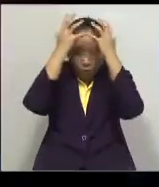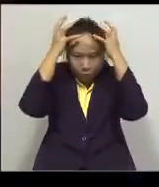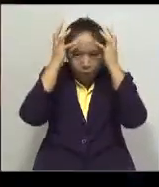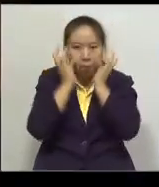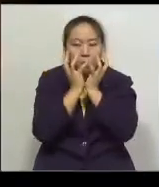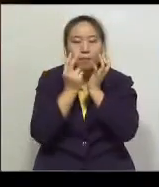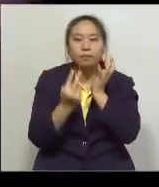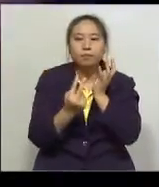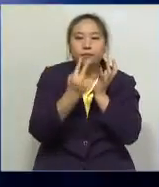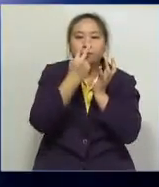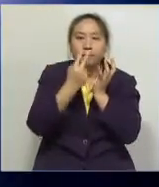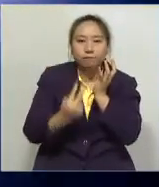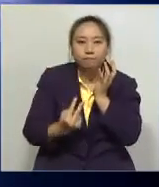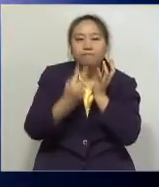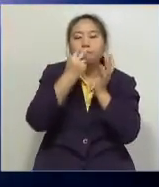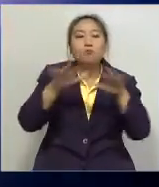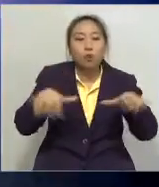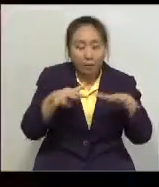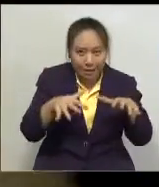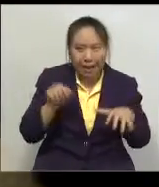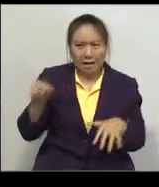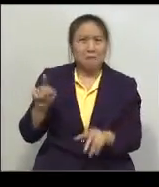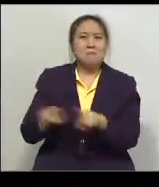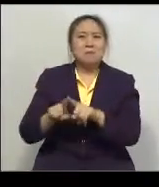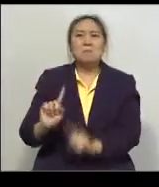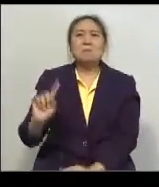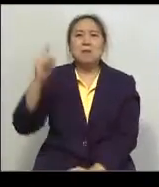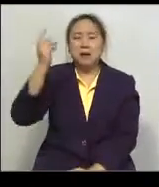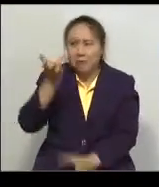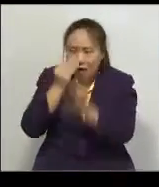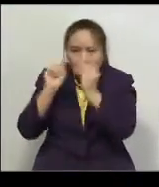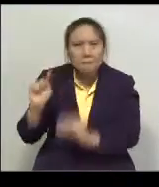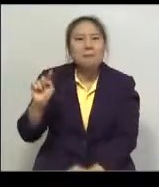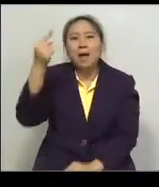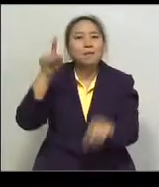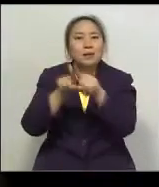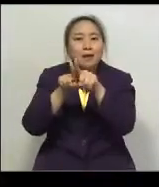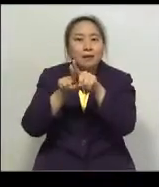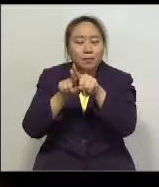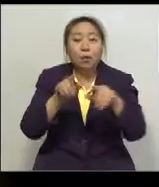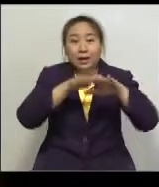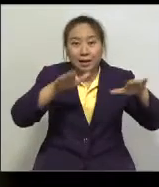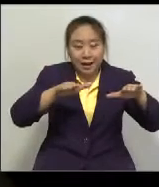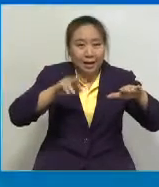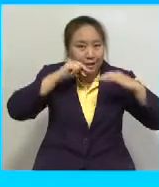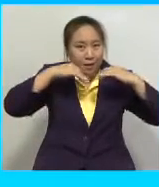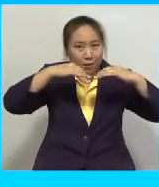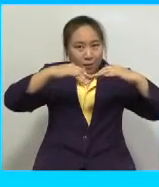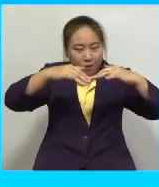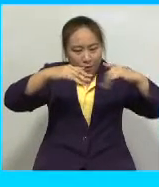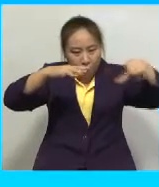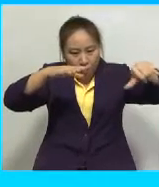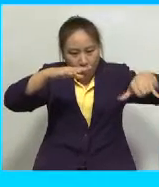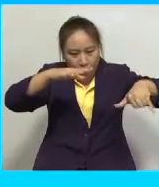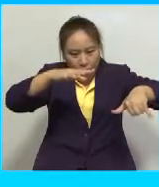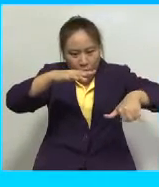ติเลยก็เป็นเรื่องใหม่ที่ทางหน่วยซีลเพิ่งเรียนรู้เหมือนกันค่ะแล้วเมื่อน้องๆดำลงไปก็จะปรับความเป็นกลางไม่ให้จ